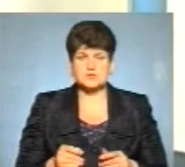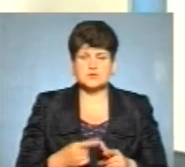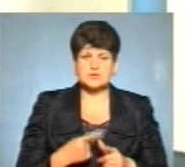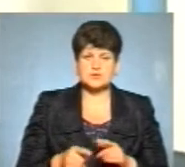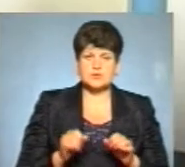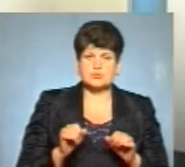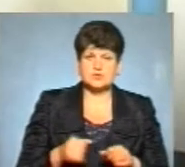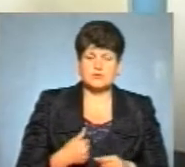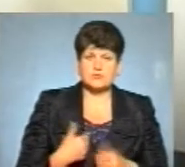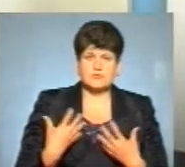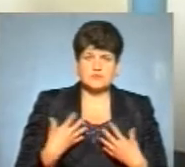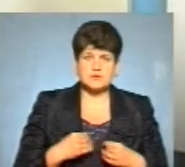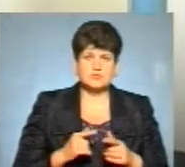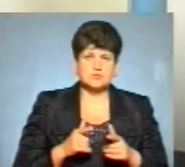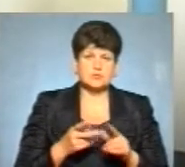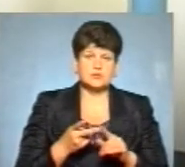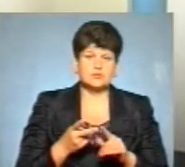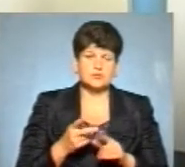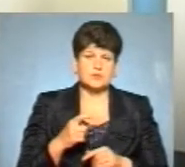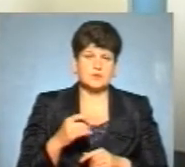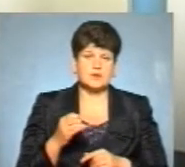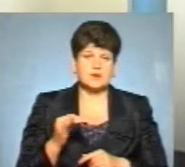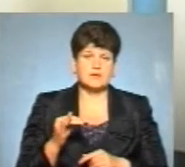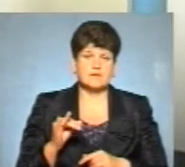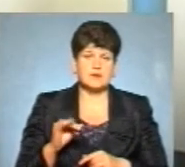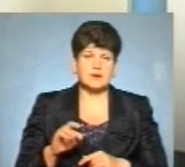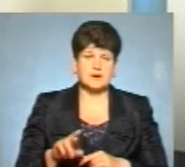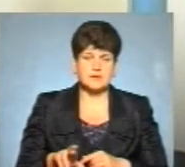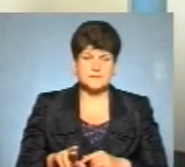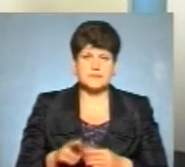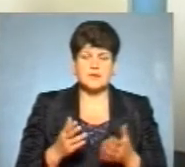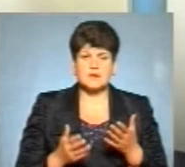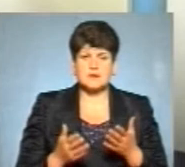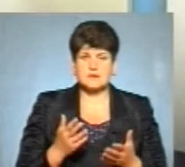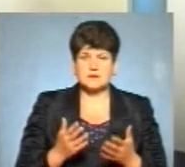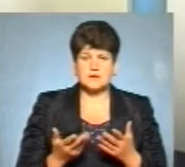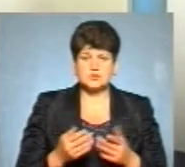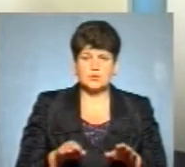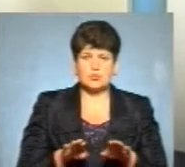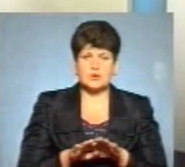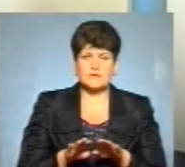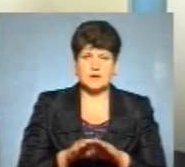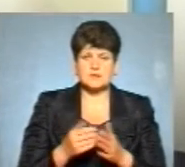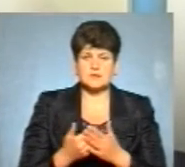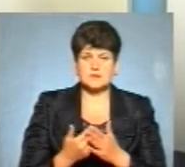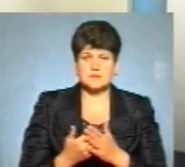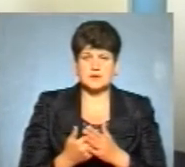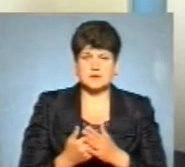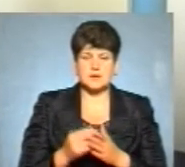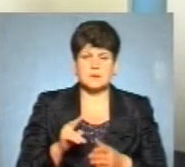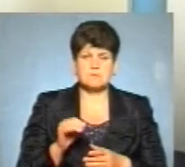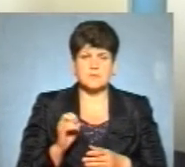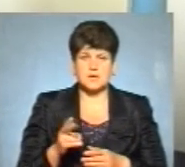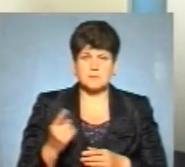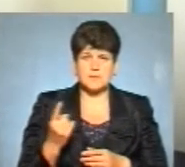ми вже вступили в другу хвилю. Але, ну, якщо порівняти, наприклад, на піку першої